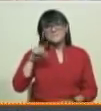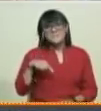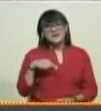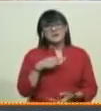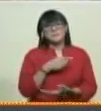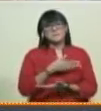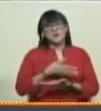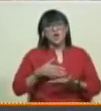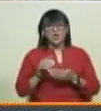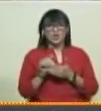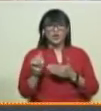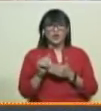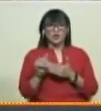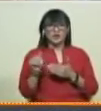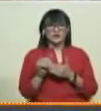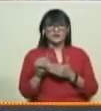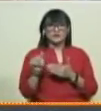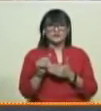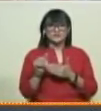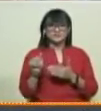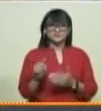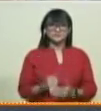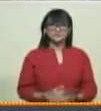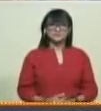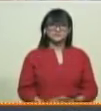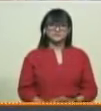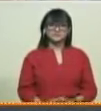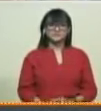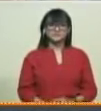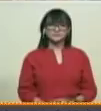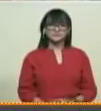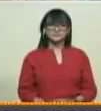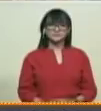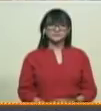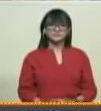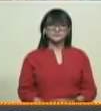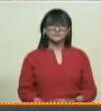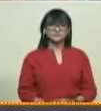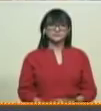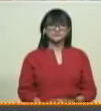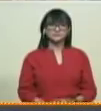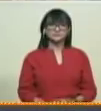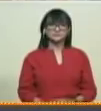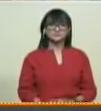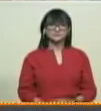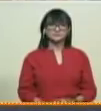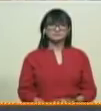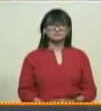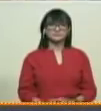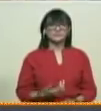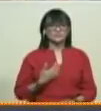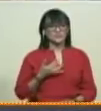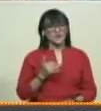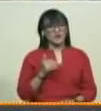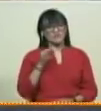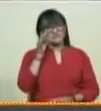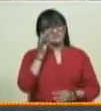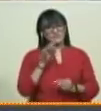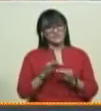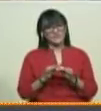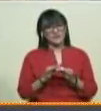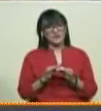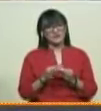dólares. İnanıyorum ki bu yıl sonuna kadar 2 milyar doları bulacak. Y tengo fe en que ese volumen